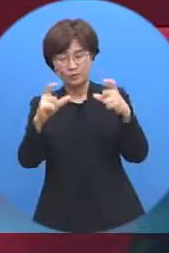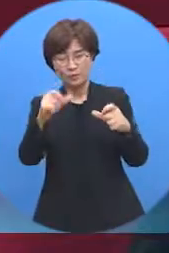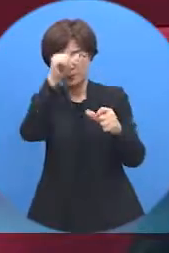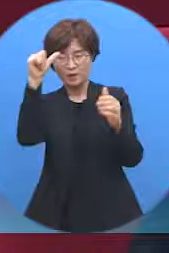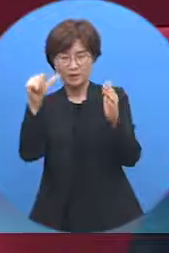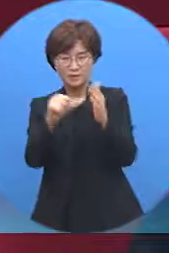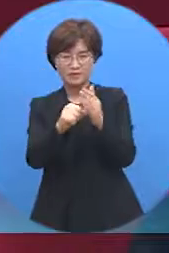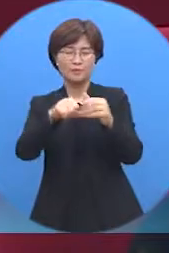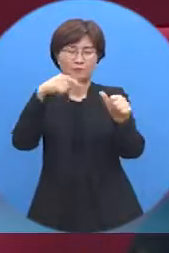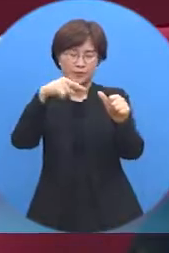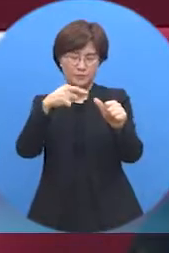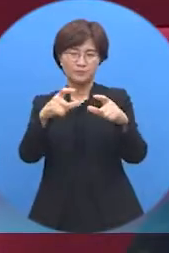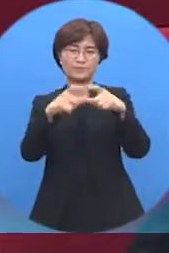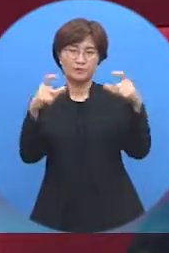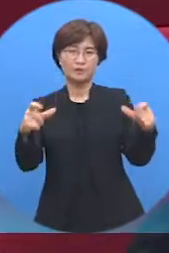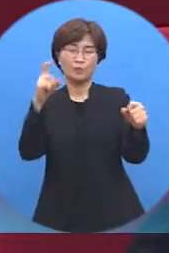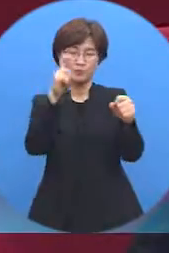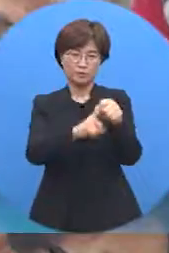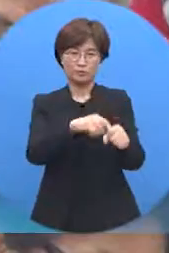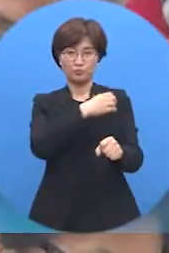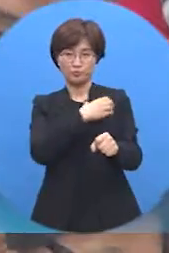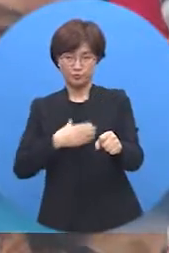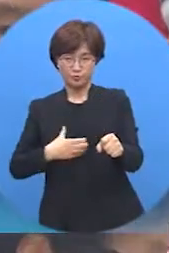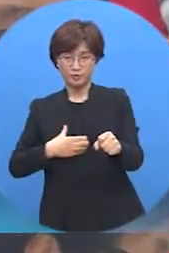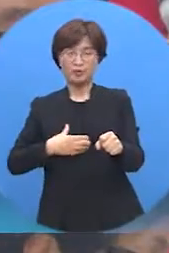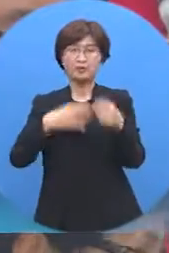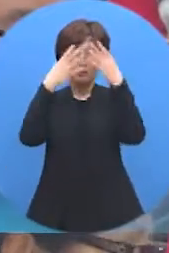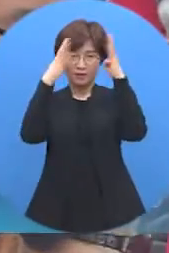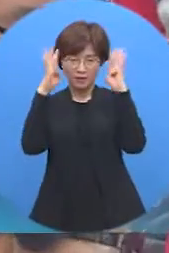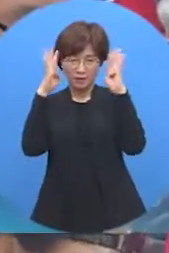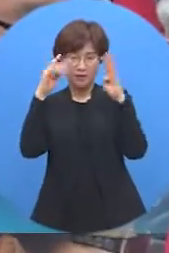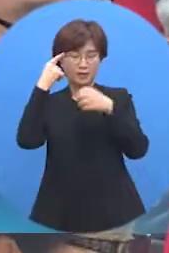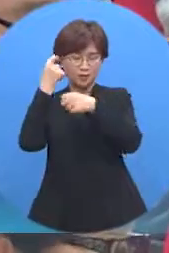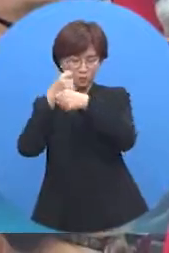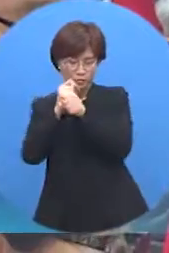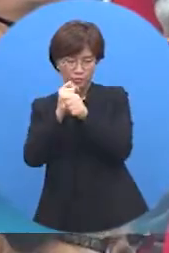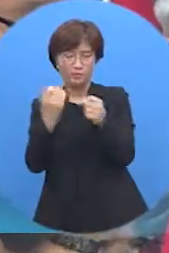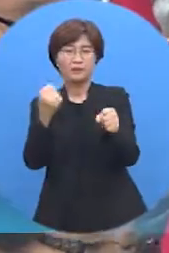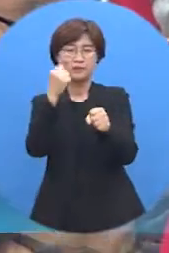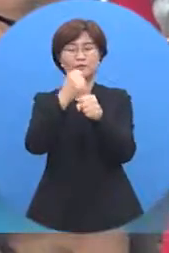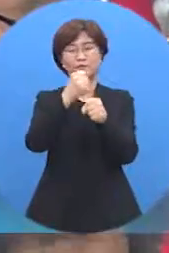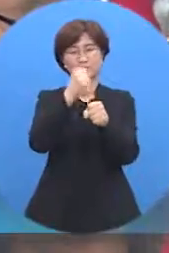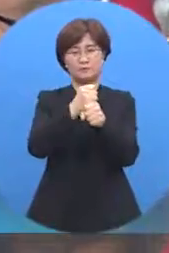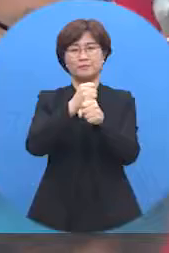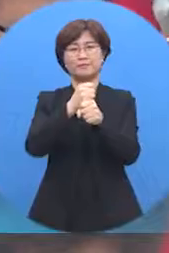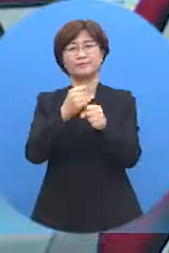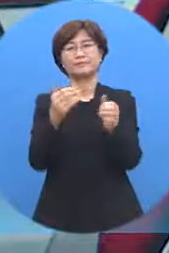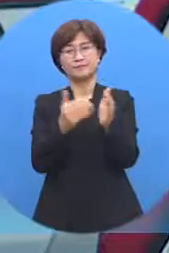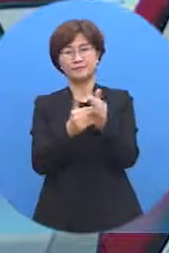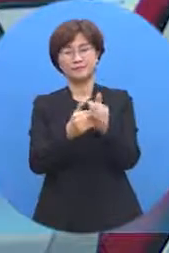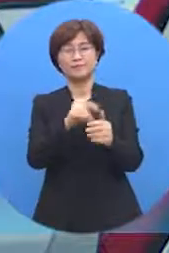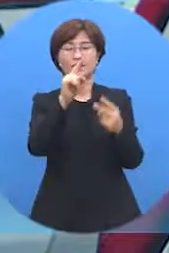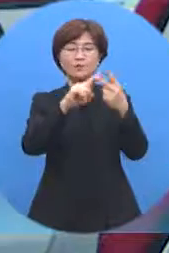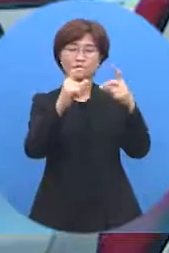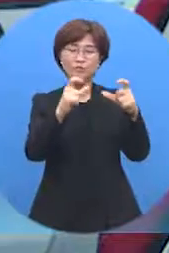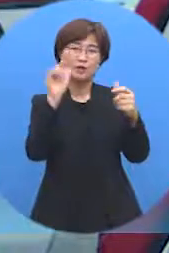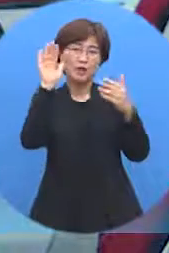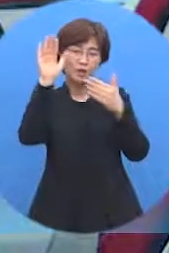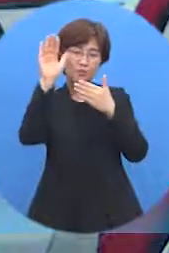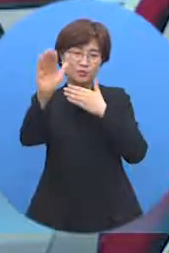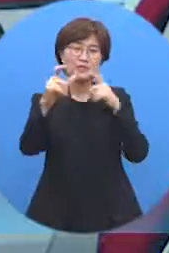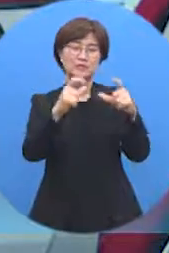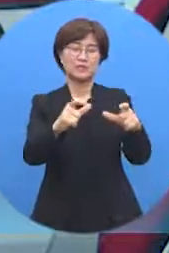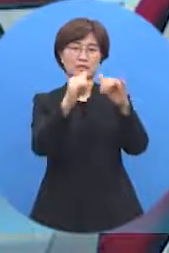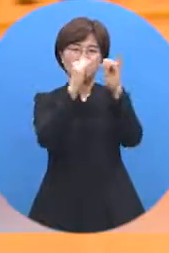위해 서울시립대학교와 동대문구청, 다산연구소가 뜻을 모아 만든 교육과정입니다. 동대문구는